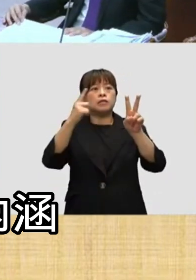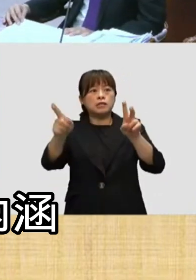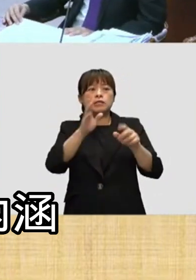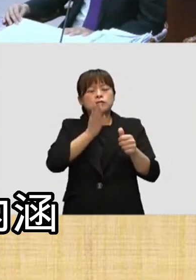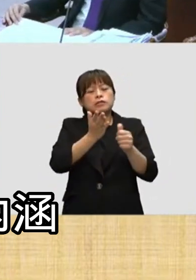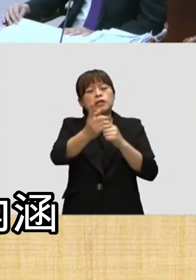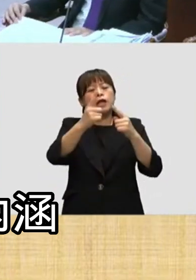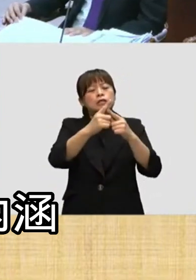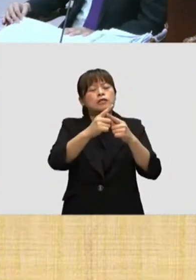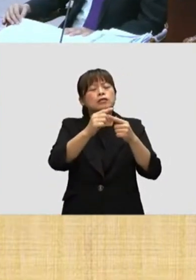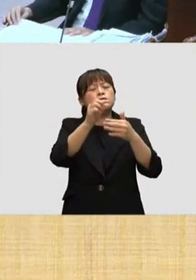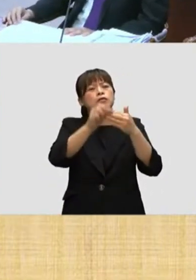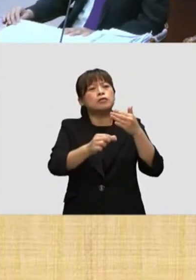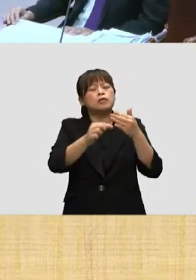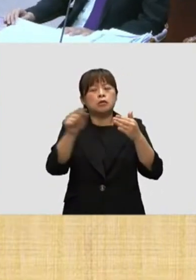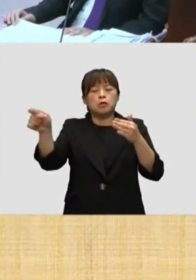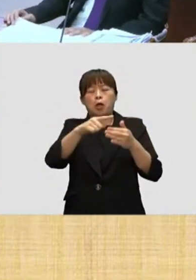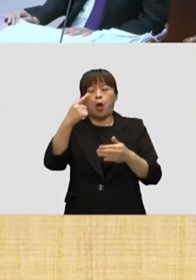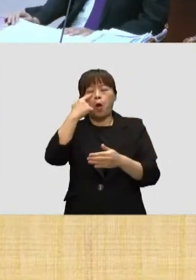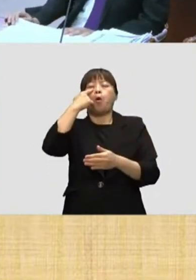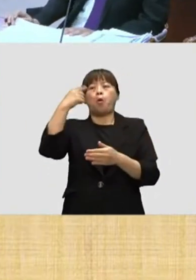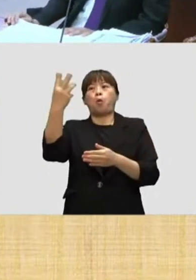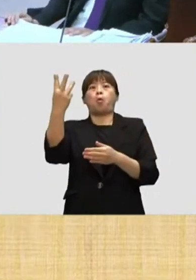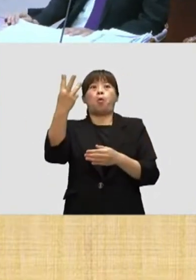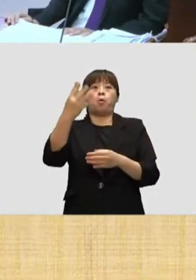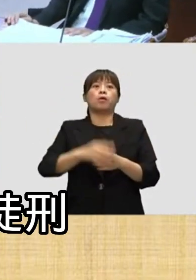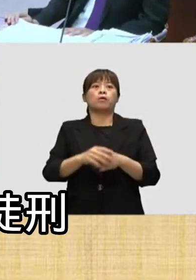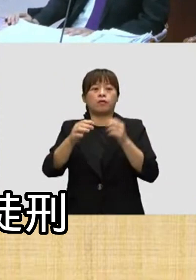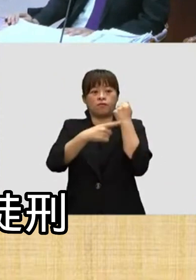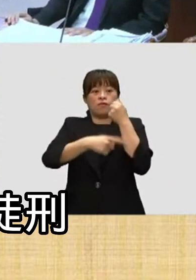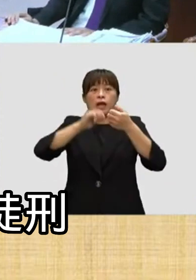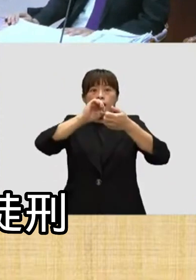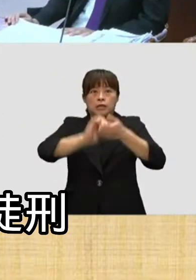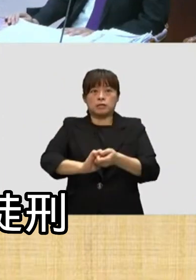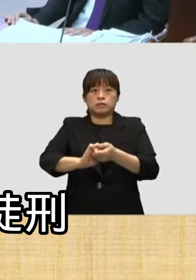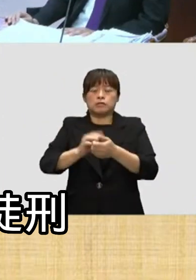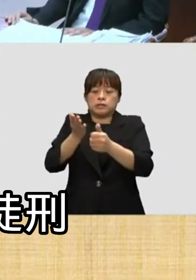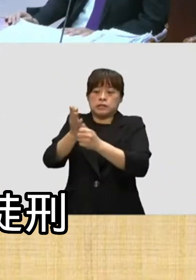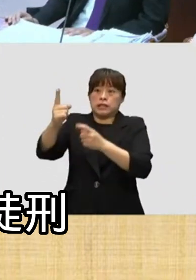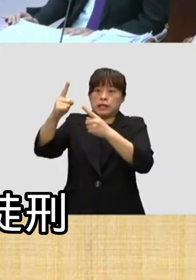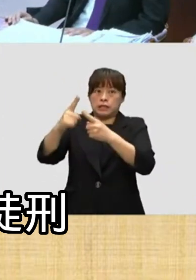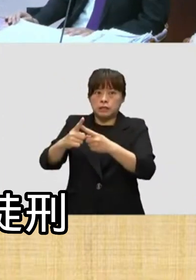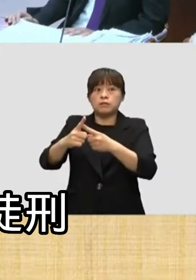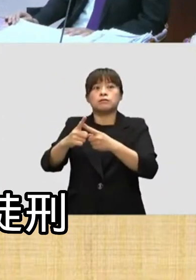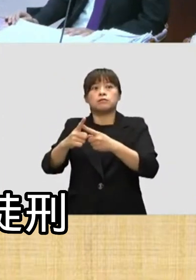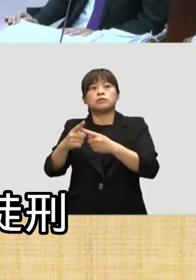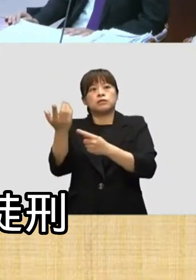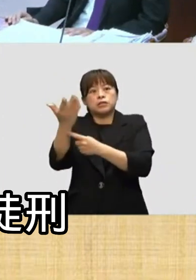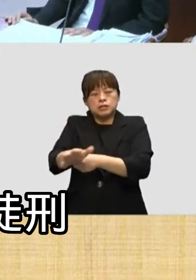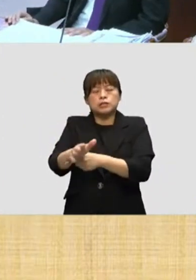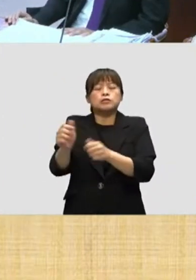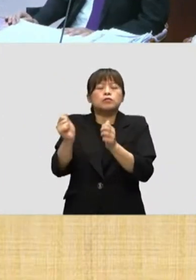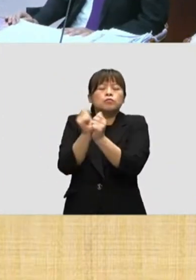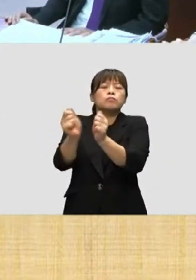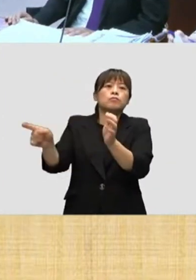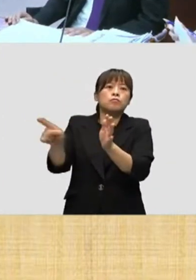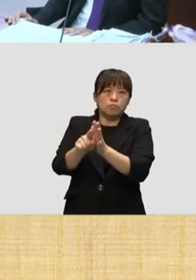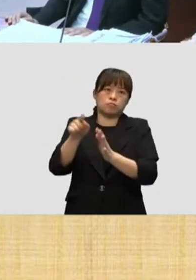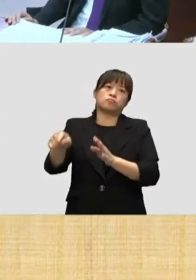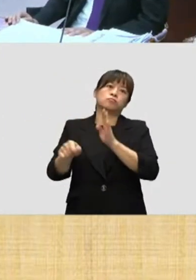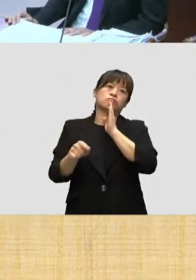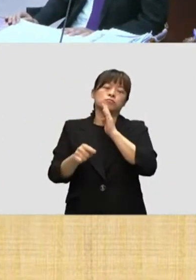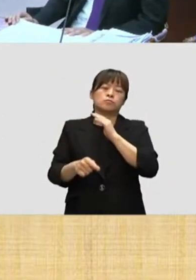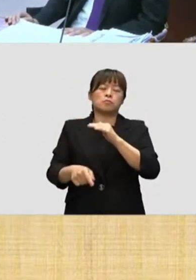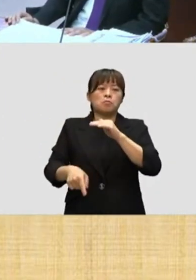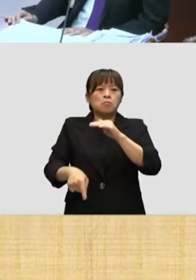人罪的内涵更为严重，其法定刑重于杀人罪仅限于死刑、无期徒刑。从犯